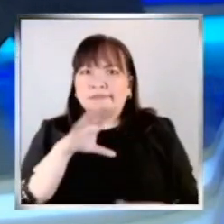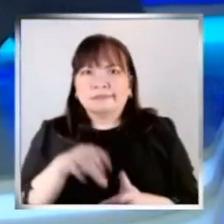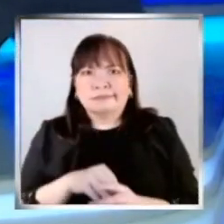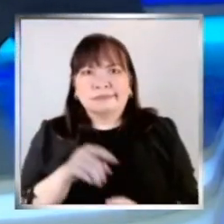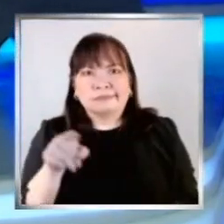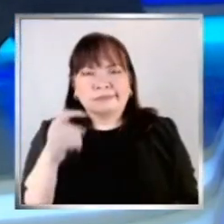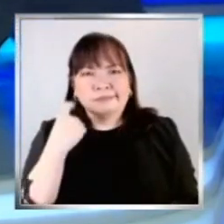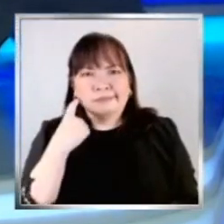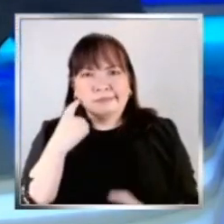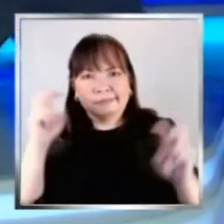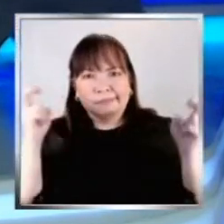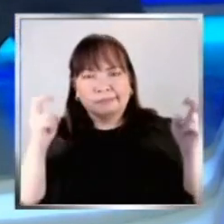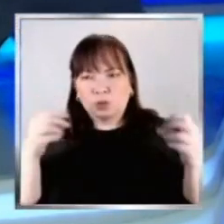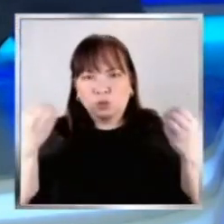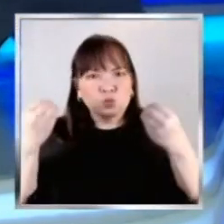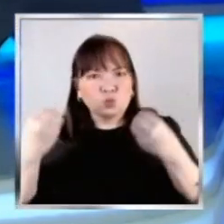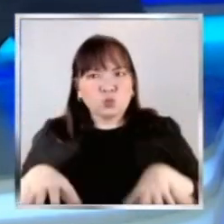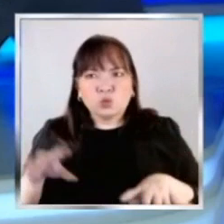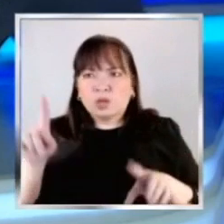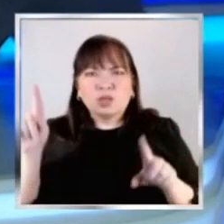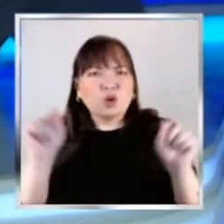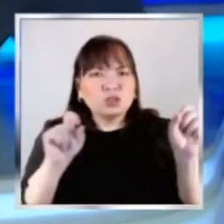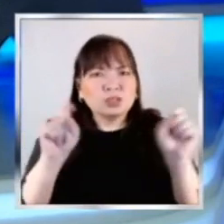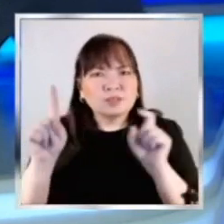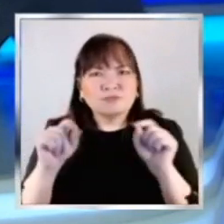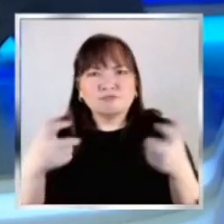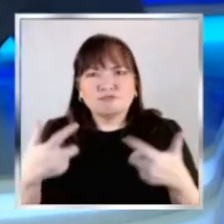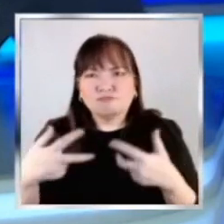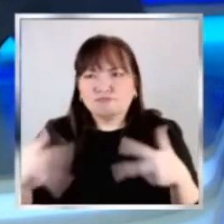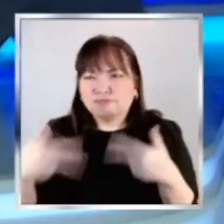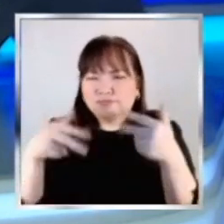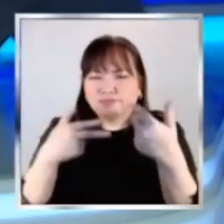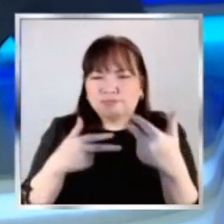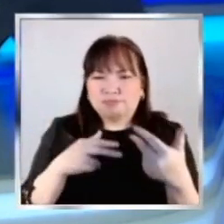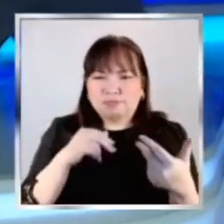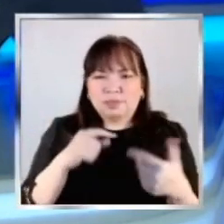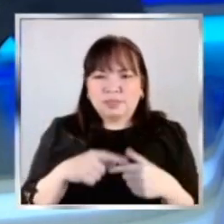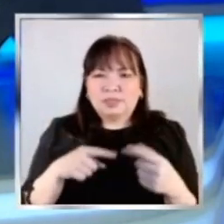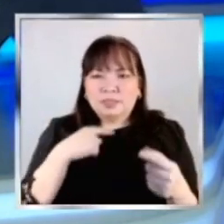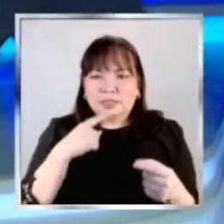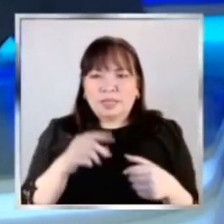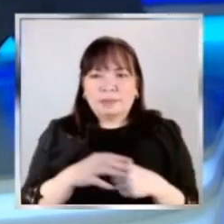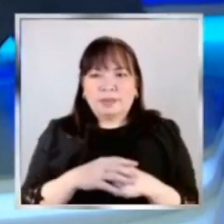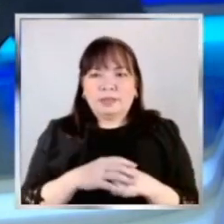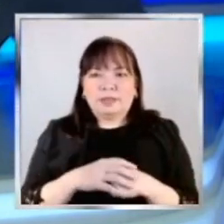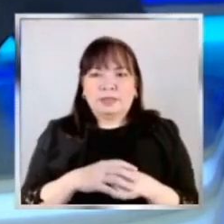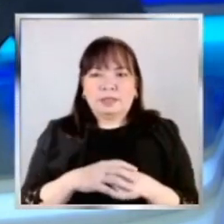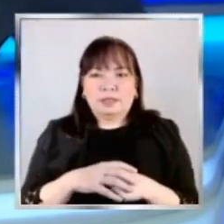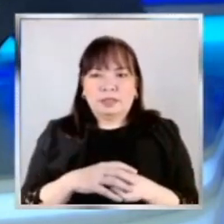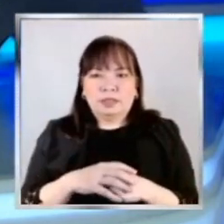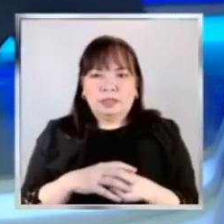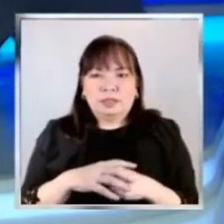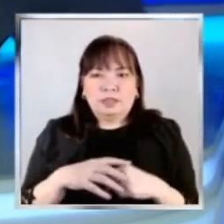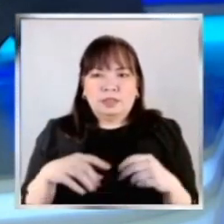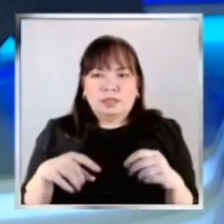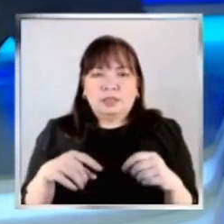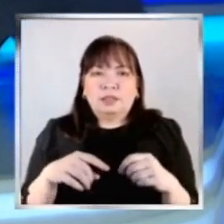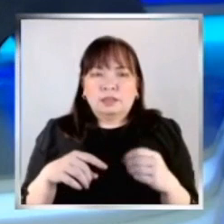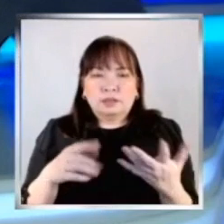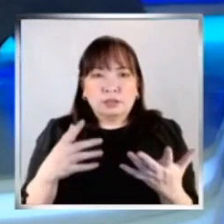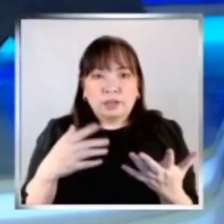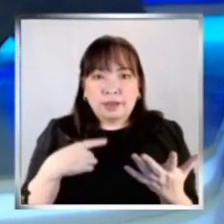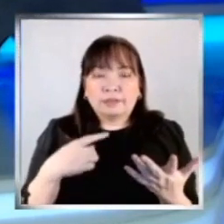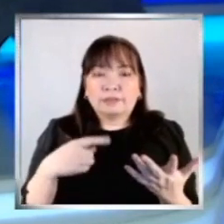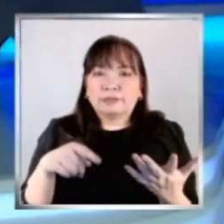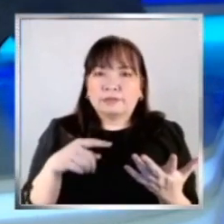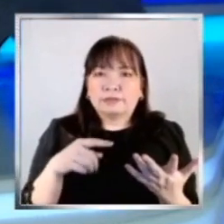sabongero. Binigyang diin din nila ni Senador Tito Soto na tututukan nila ang sektor ng agrikultura. Nakatutok si Veblen